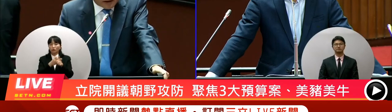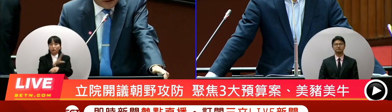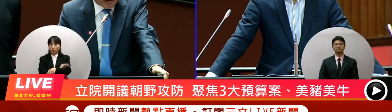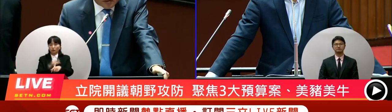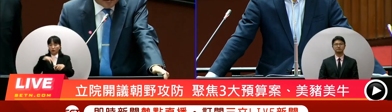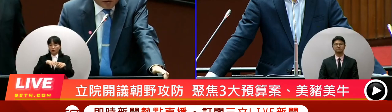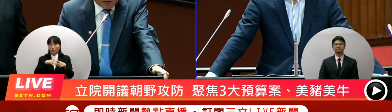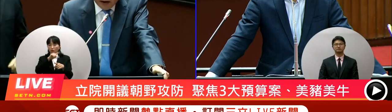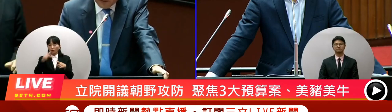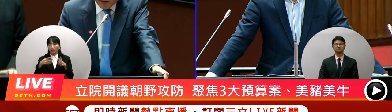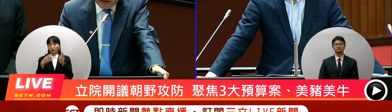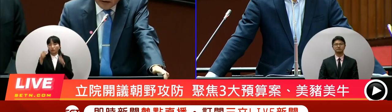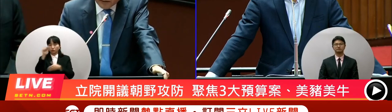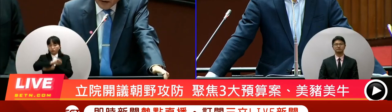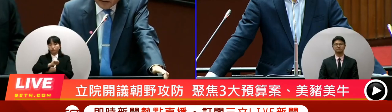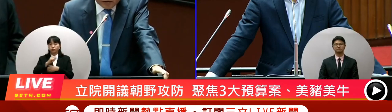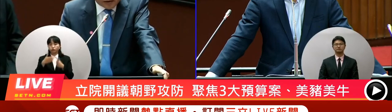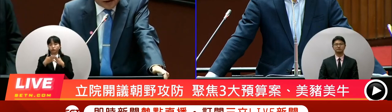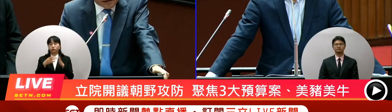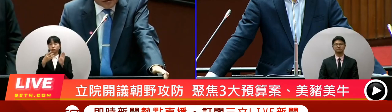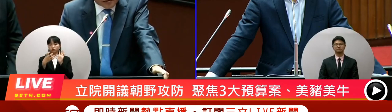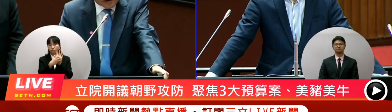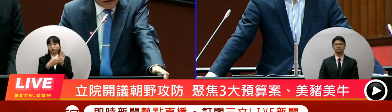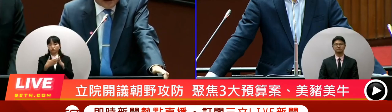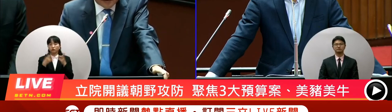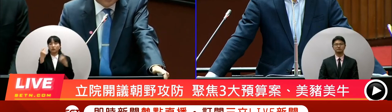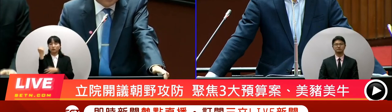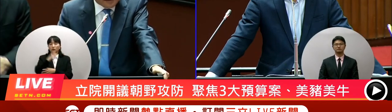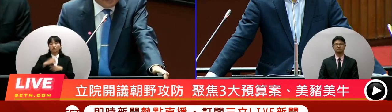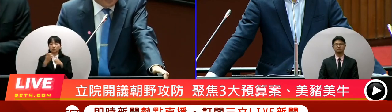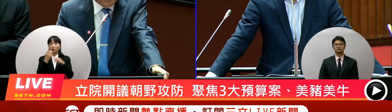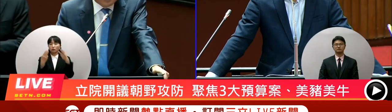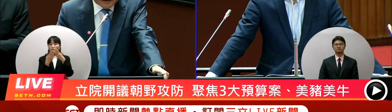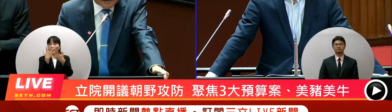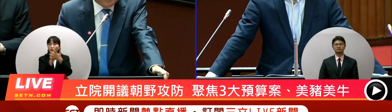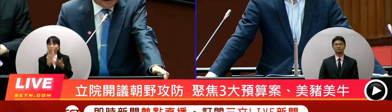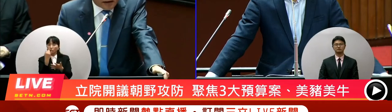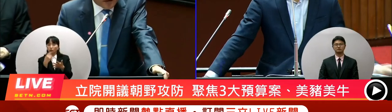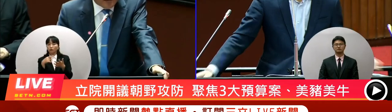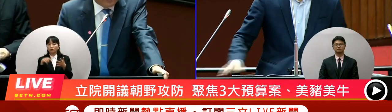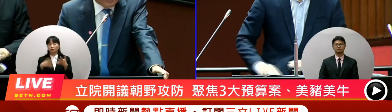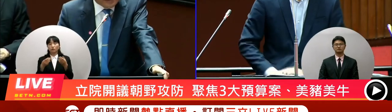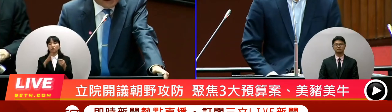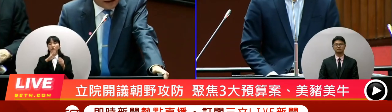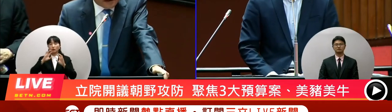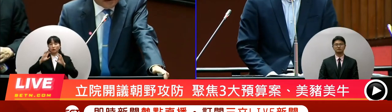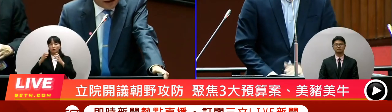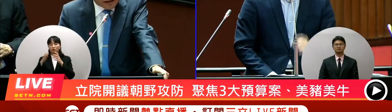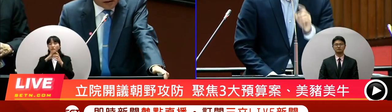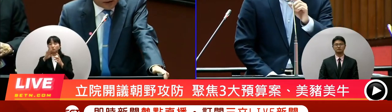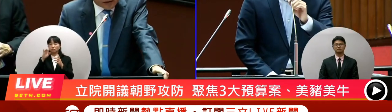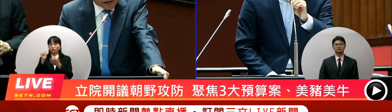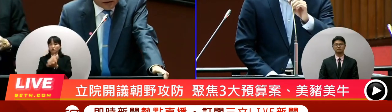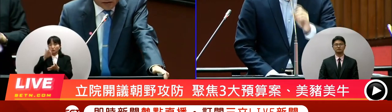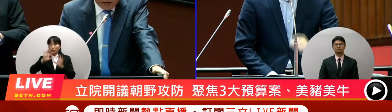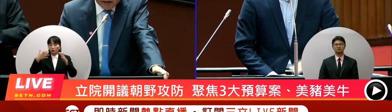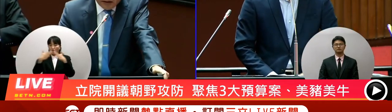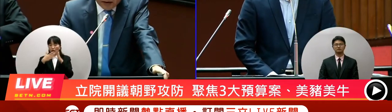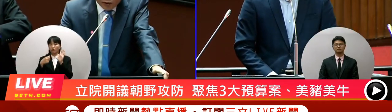里面就如同我也不会强制标示说抗生素的残留量啊等等但是产地国我们是在强制标